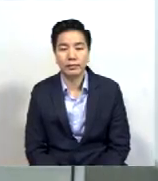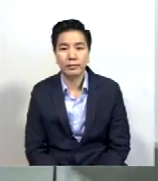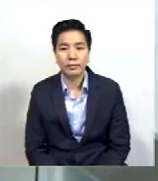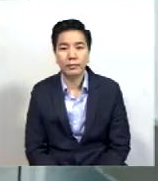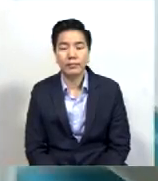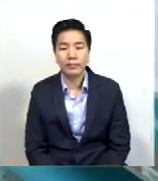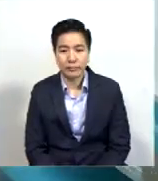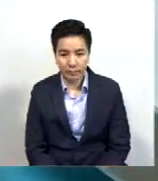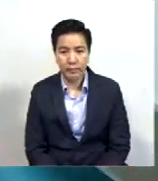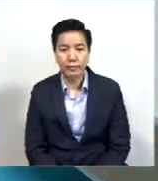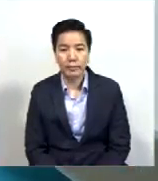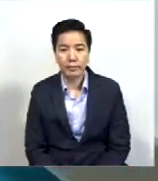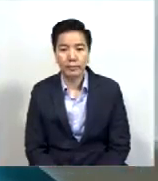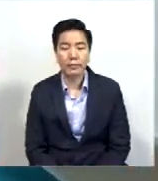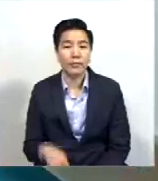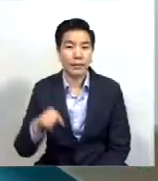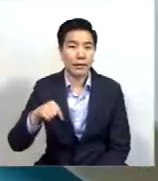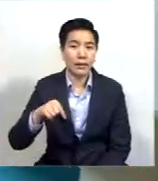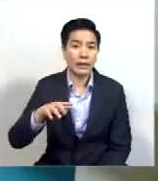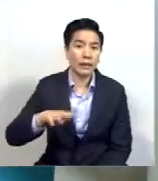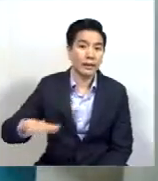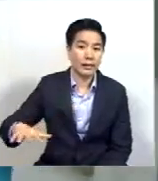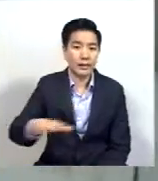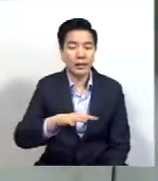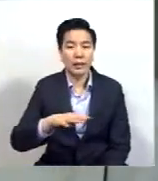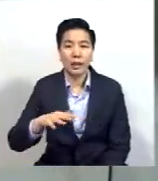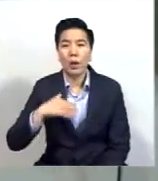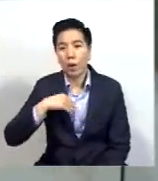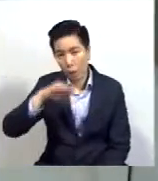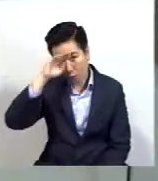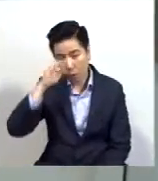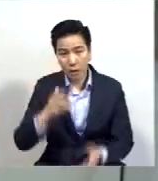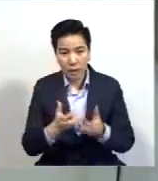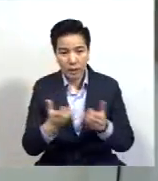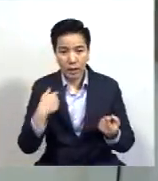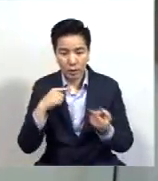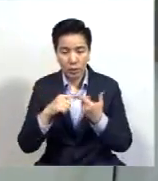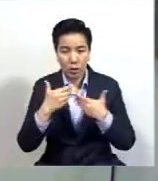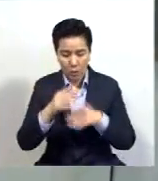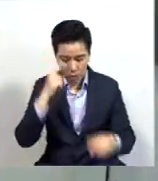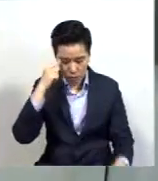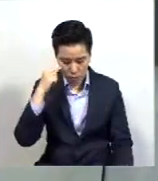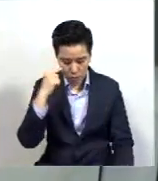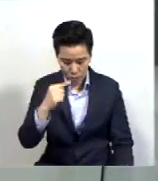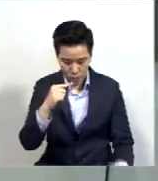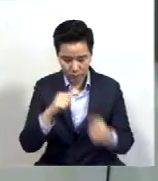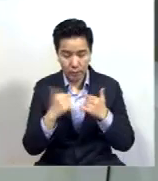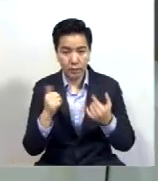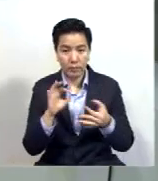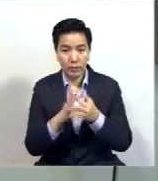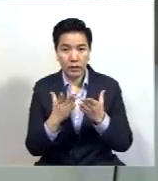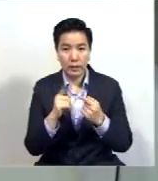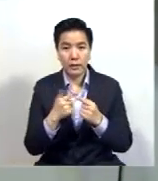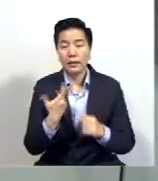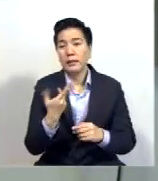ครับในนี้จะเป็นพื้นที่ที่เรียกว่าหอผู้ป่วยแยกโรคห้องความดันลบหรือ negative pressure